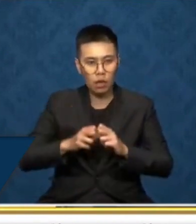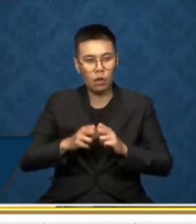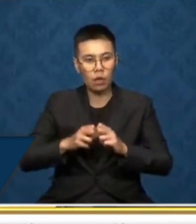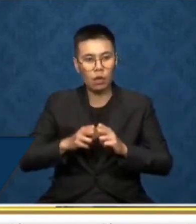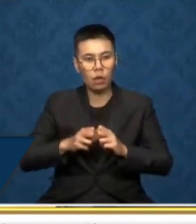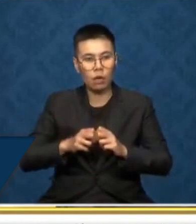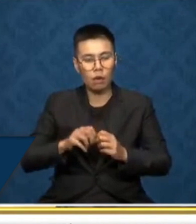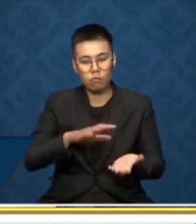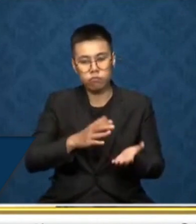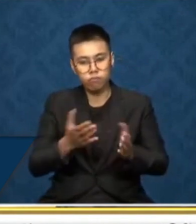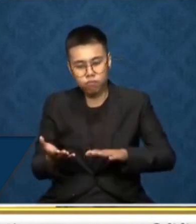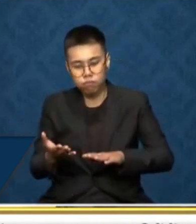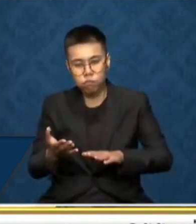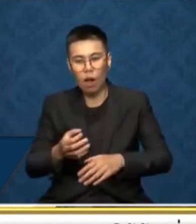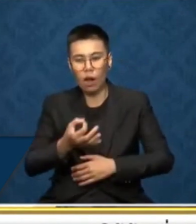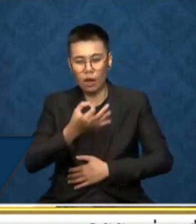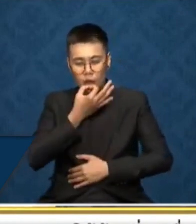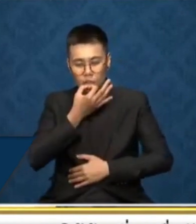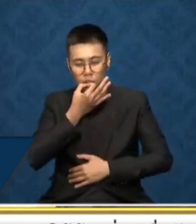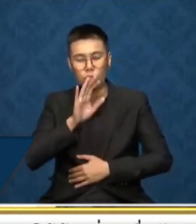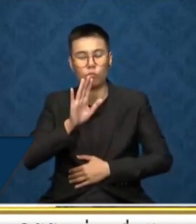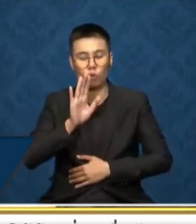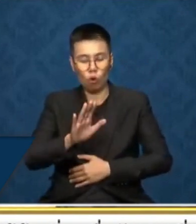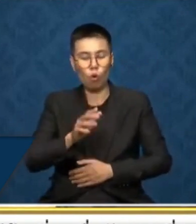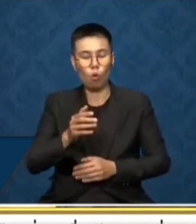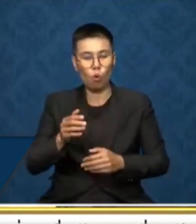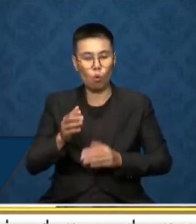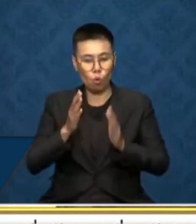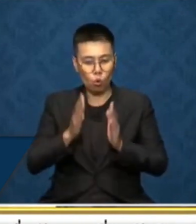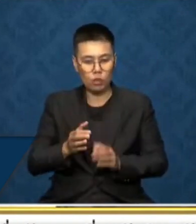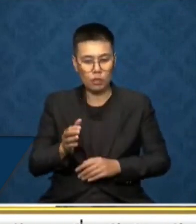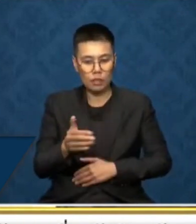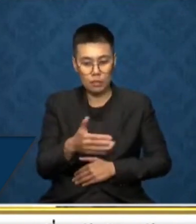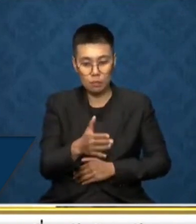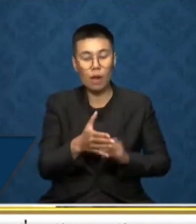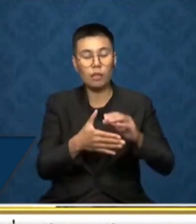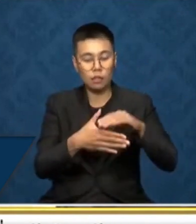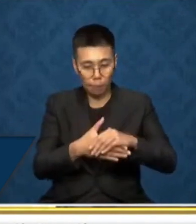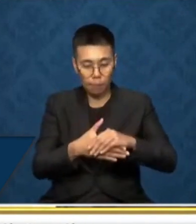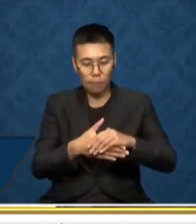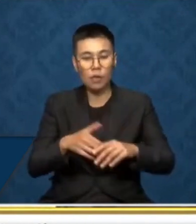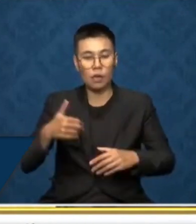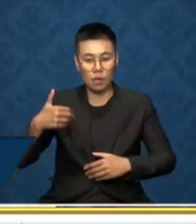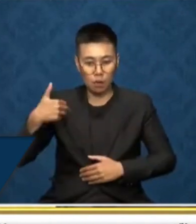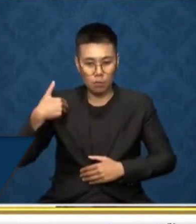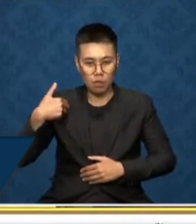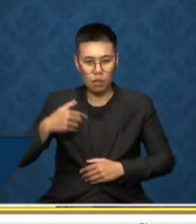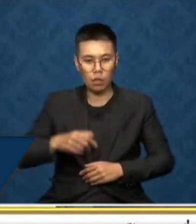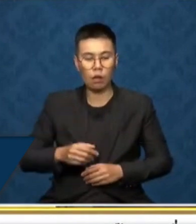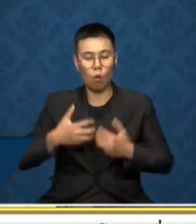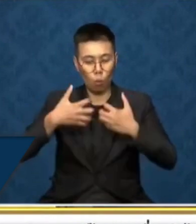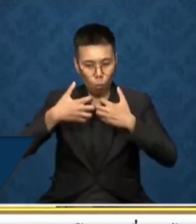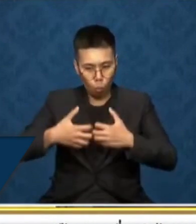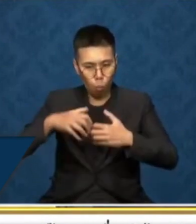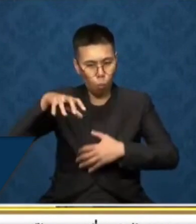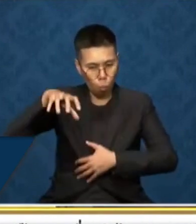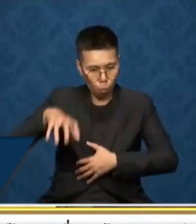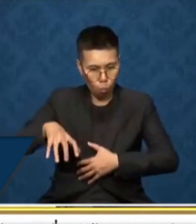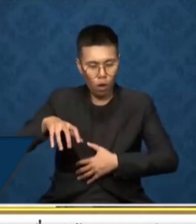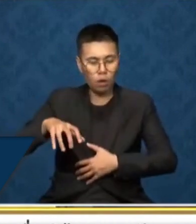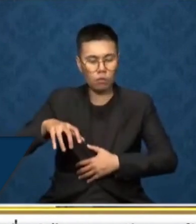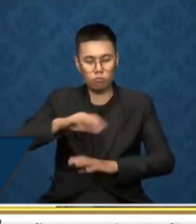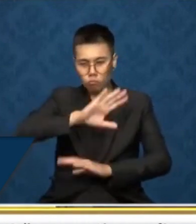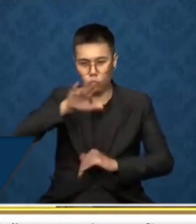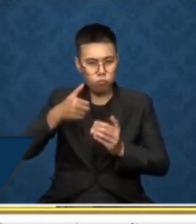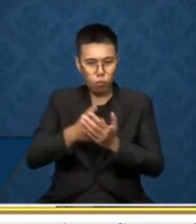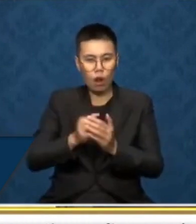วิกฤตเป็นความหายนะในอาชีพของพี่น้องชาวประมงตลอดจนกิจการที่เกี่ยวเนื่องกับอุตสาหกรรมประมงทั้งระบบนะครับ